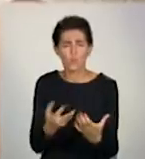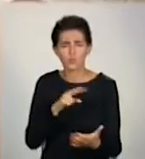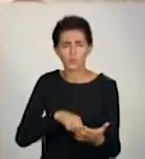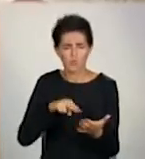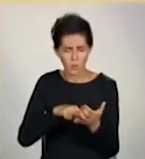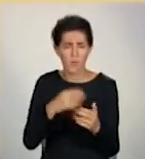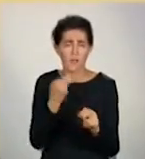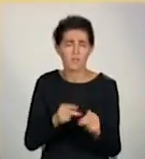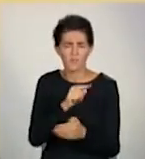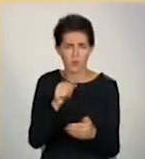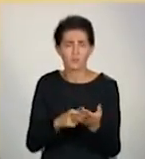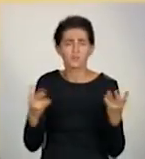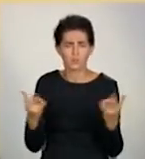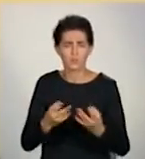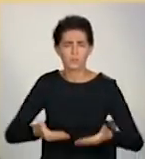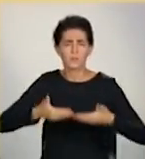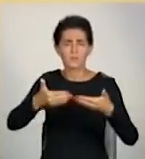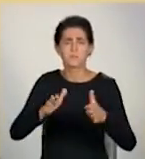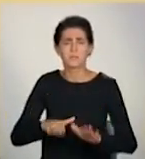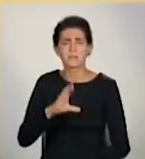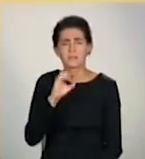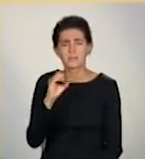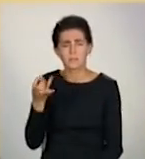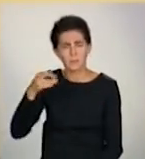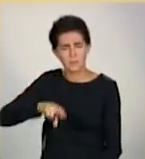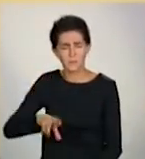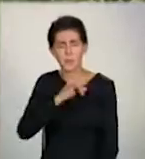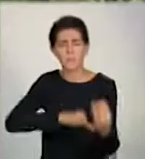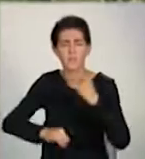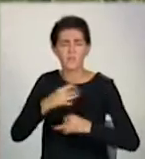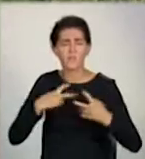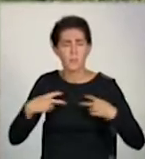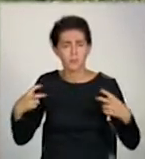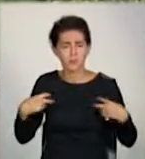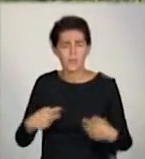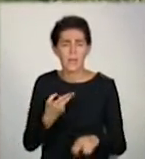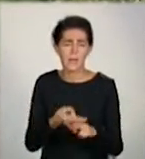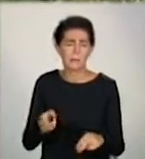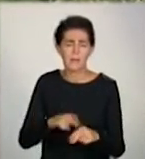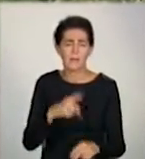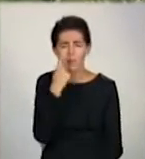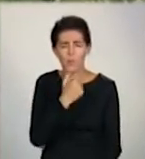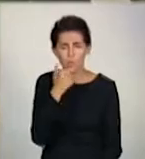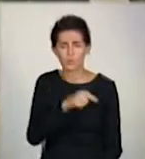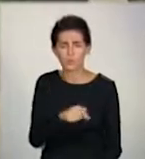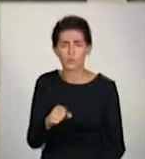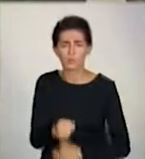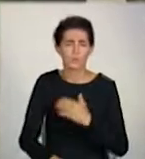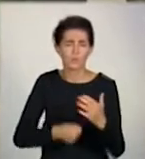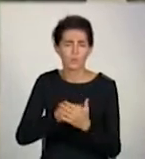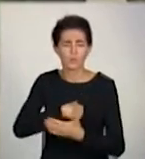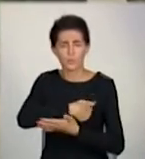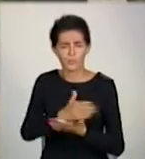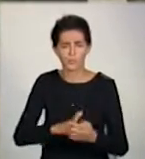любом случае нужно, необходимо выносить на сессию, обсуждать с депутатами. Однак цьогоріч приступити до облаштування доріжок навряд